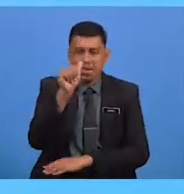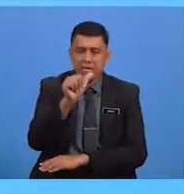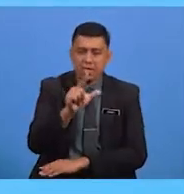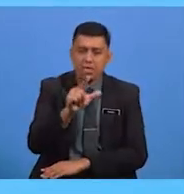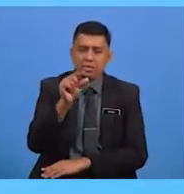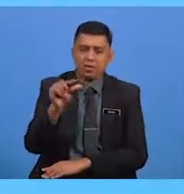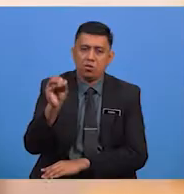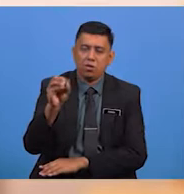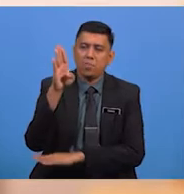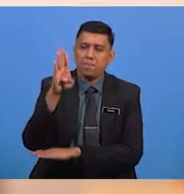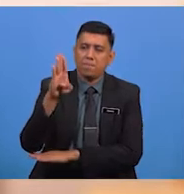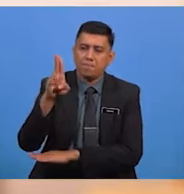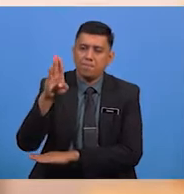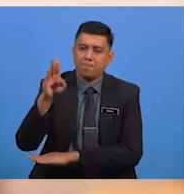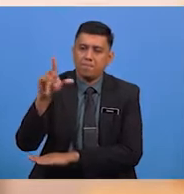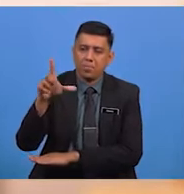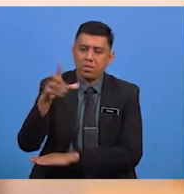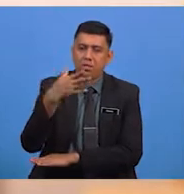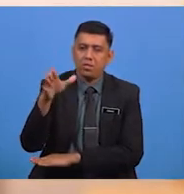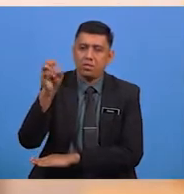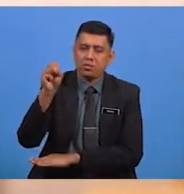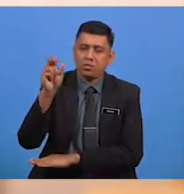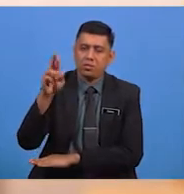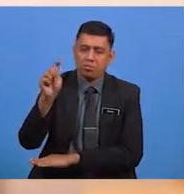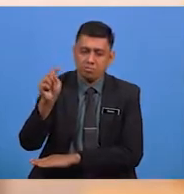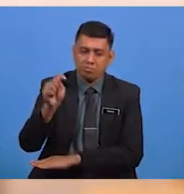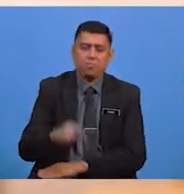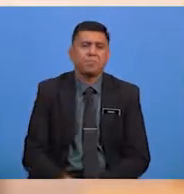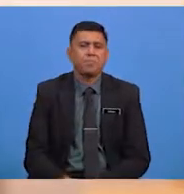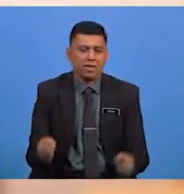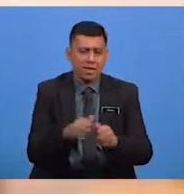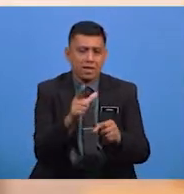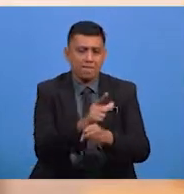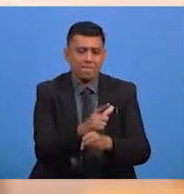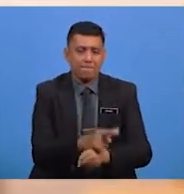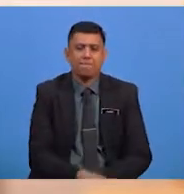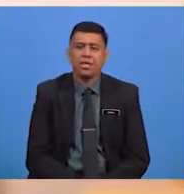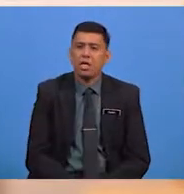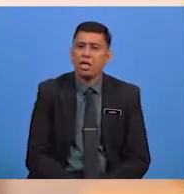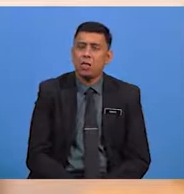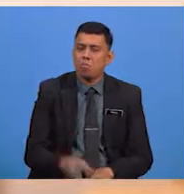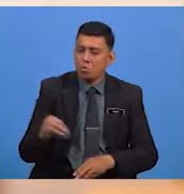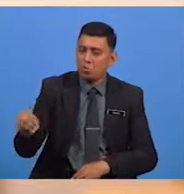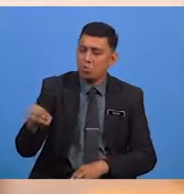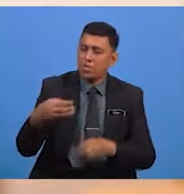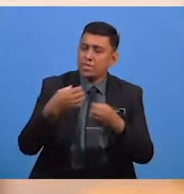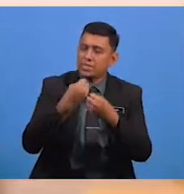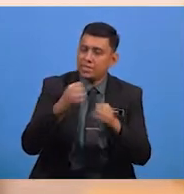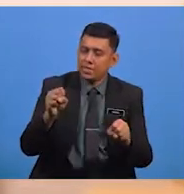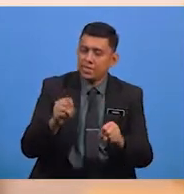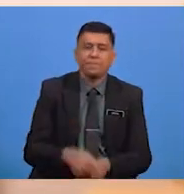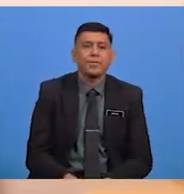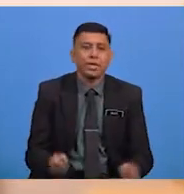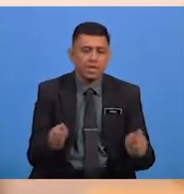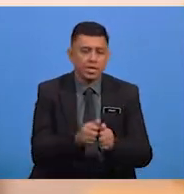lengkap. Oleh itu, cikgu minta murid-murid untuk bersedia dengan keperluan